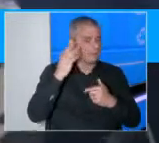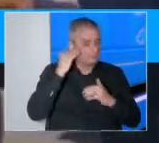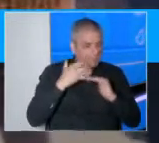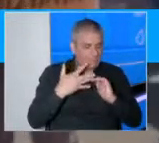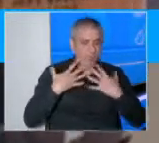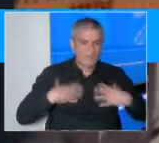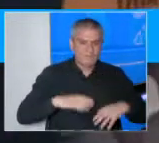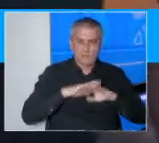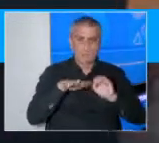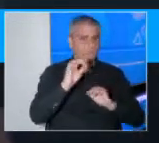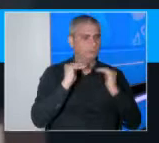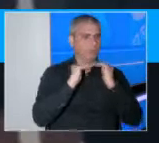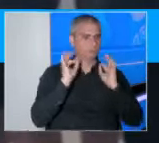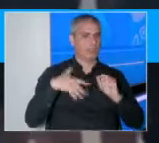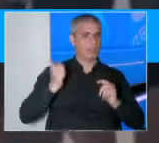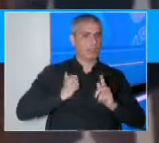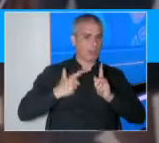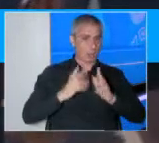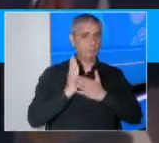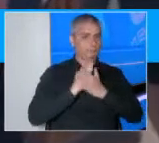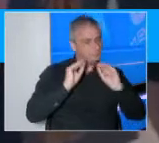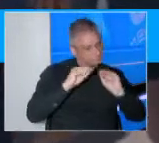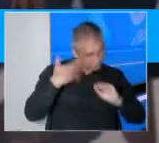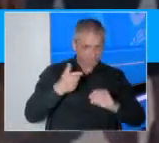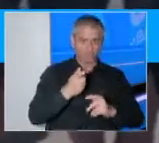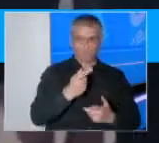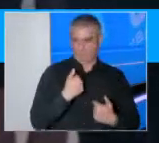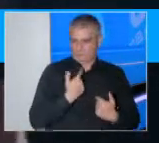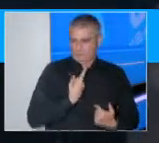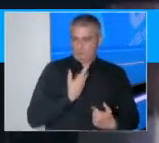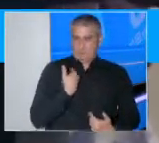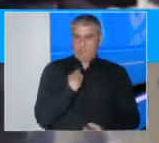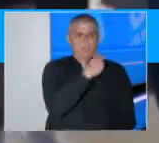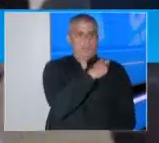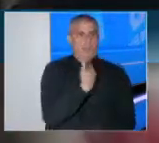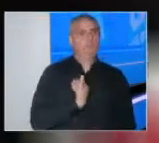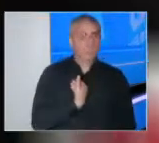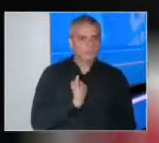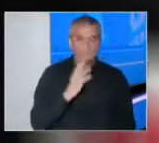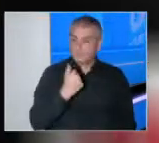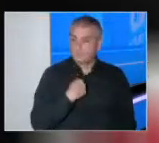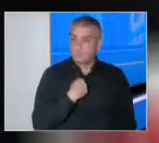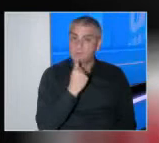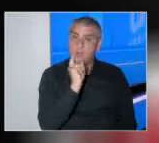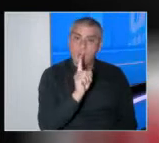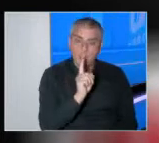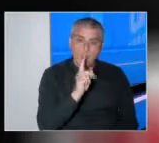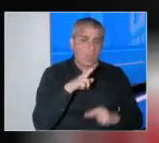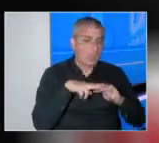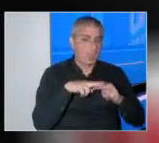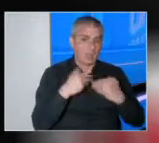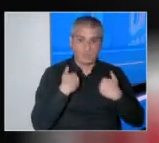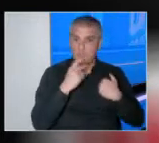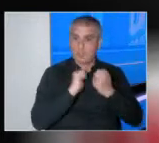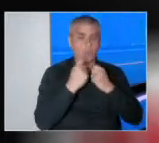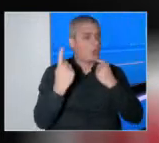בדיקה גופנית, מצא אותו ראוי להיות לוחם, הכשיר אותו בתור לוחם, אותי עצמי בתור קצין. אם אני טוען, אחרי, אני או